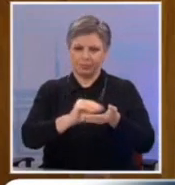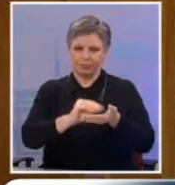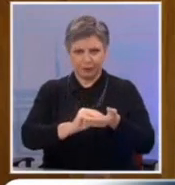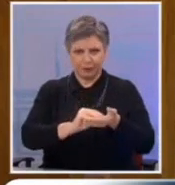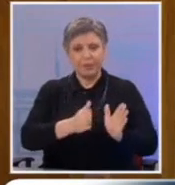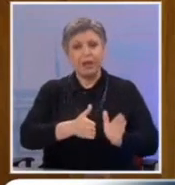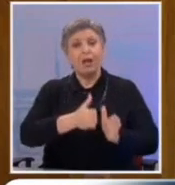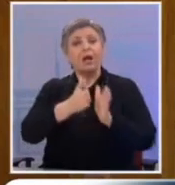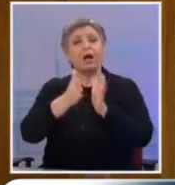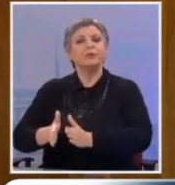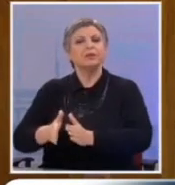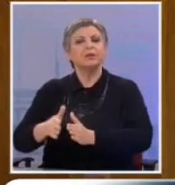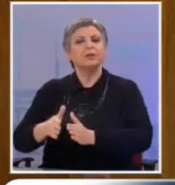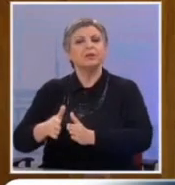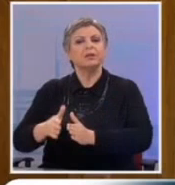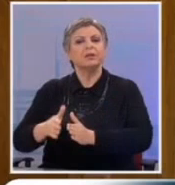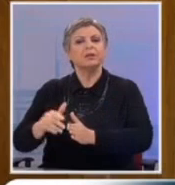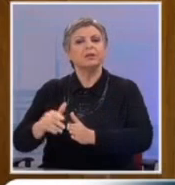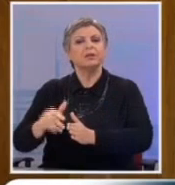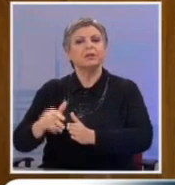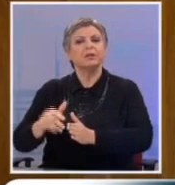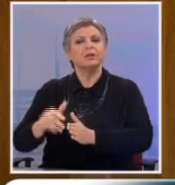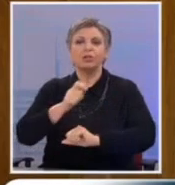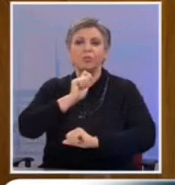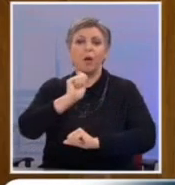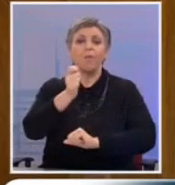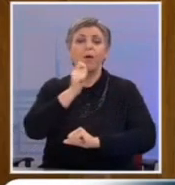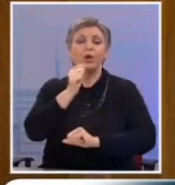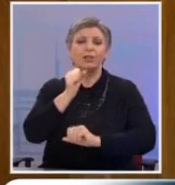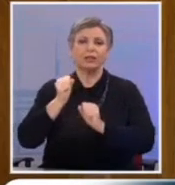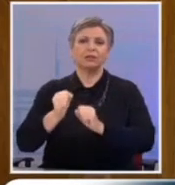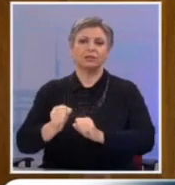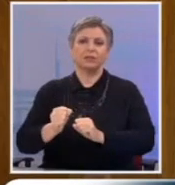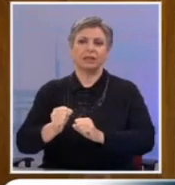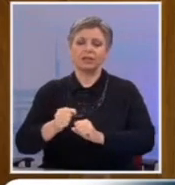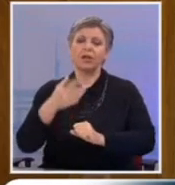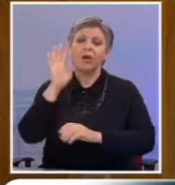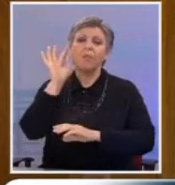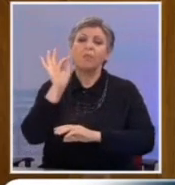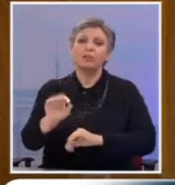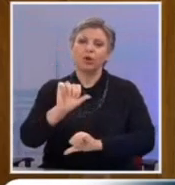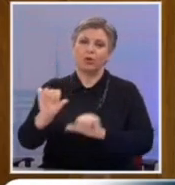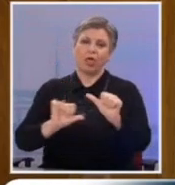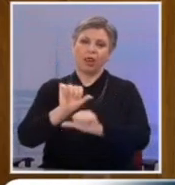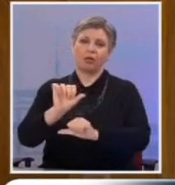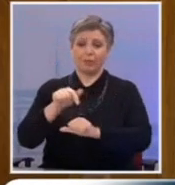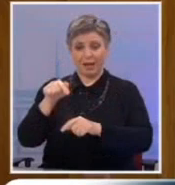πολιτικές προϋποθέσεις τέλος σε αυτή την πολιτική. Και αυτό απαιτεί